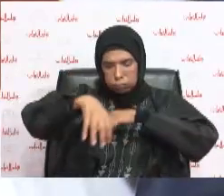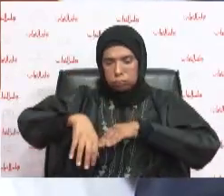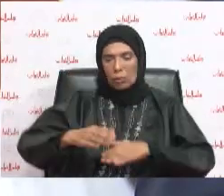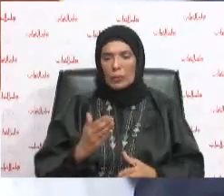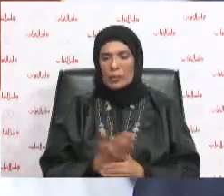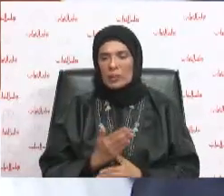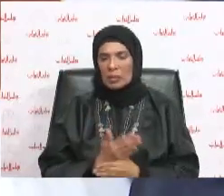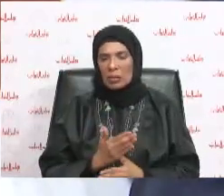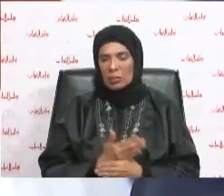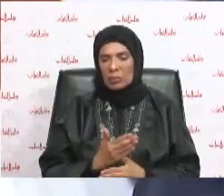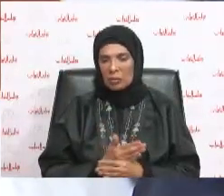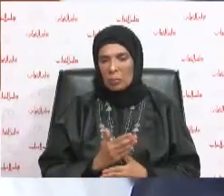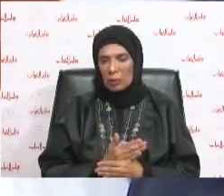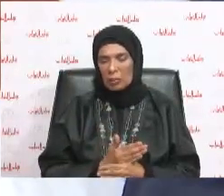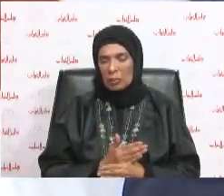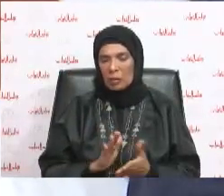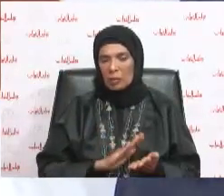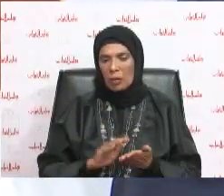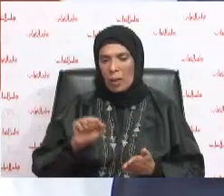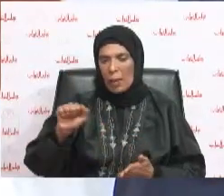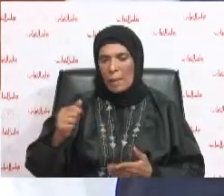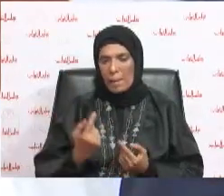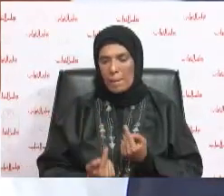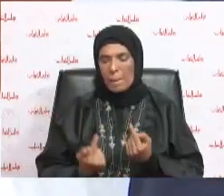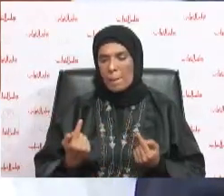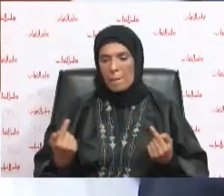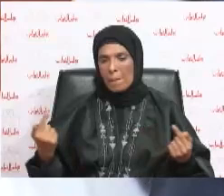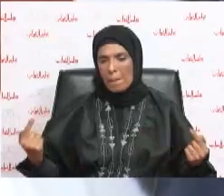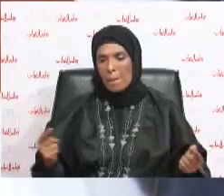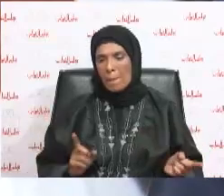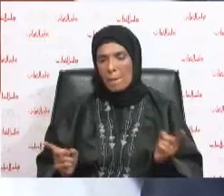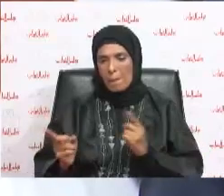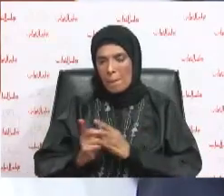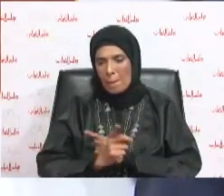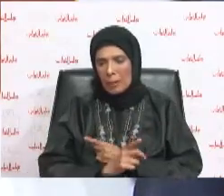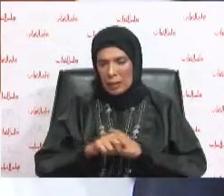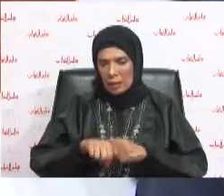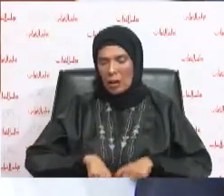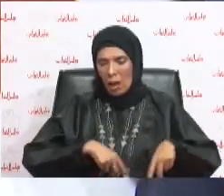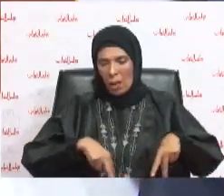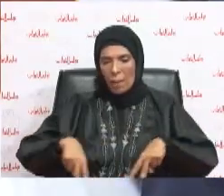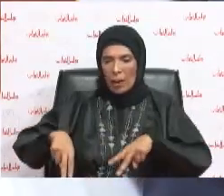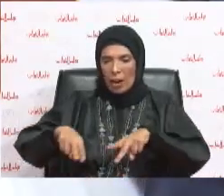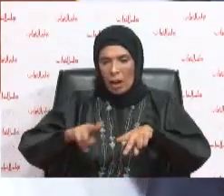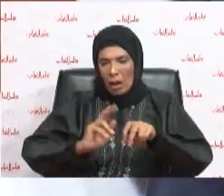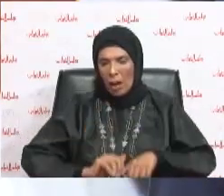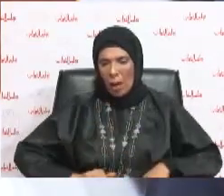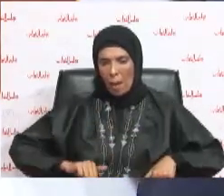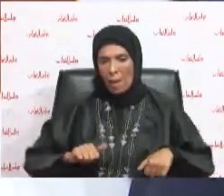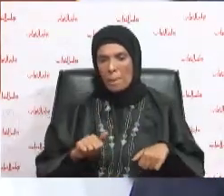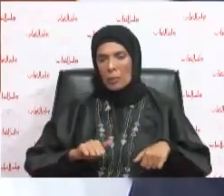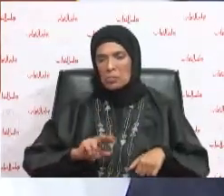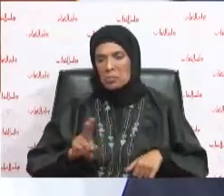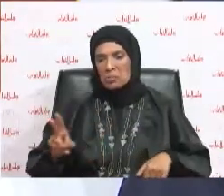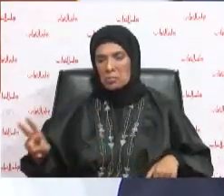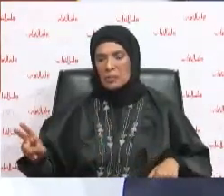بسبب استثمار سلبي الأراضي الحكومية المخصصة للزراعة وتم تحويل الحبائر المواشي والدواجن والمحجرة البيطري.